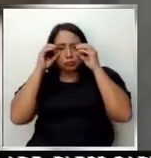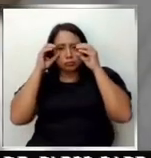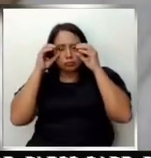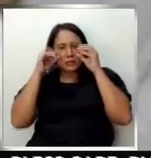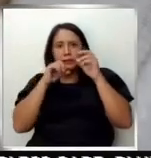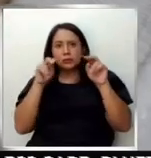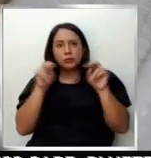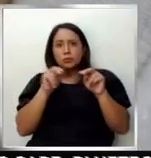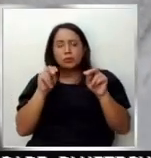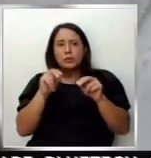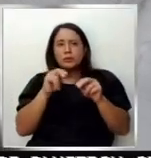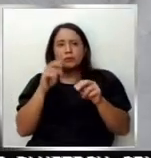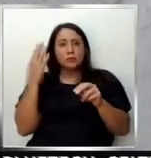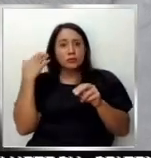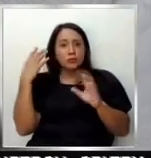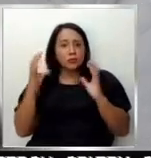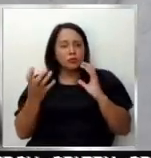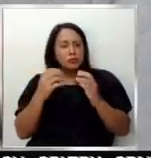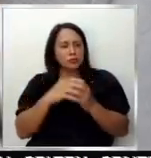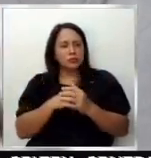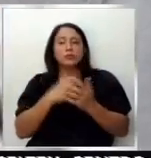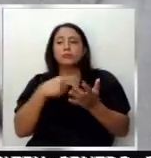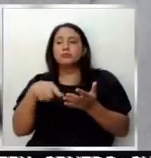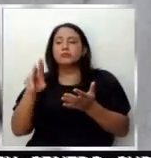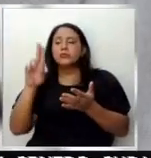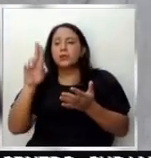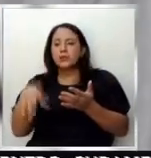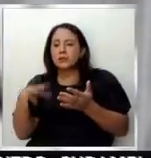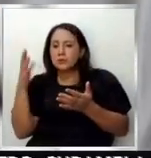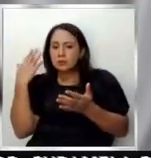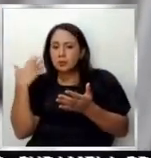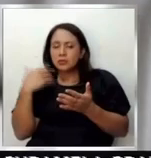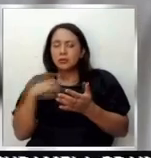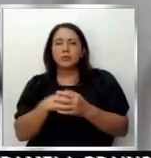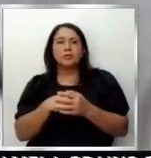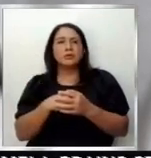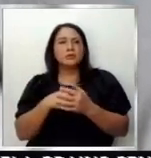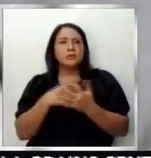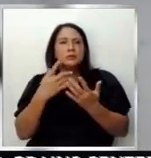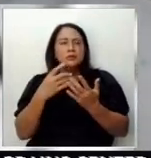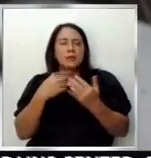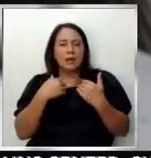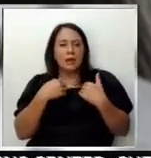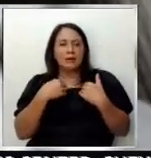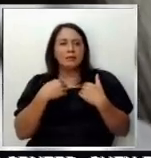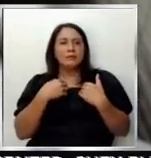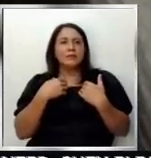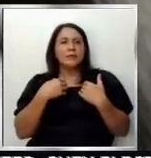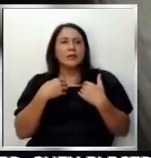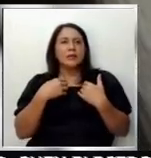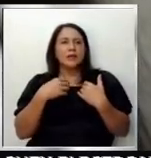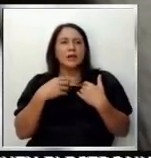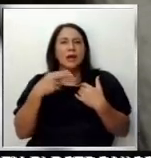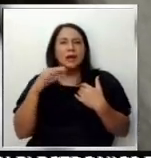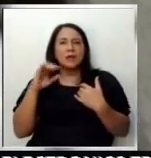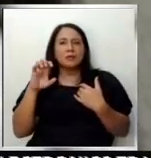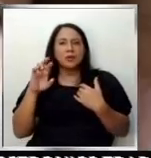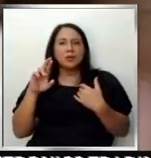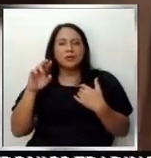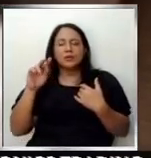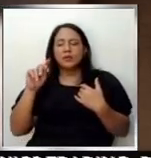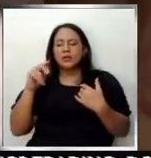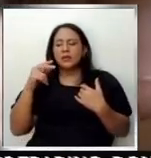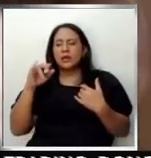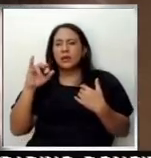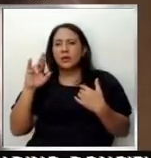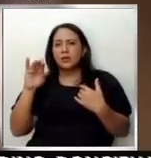pagpaya. Nagpakonsulta daw noon si Rosemary at na-diagnose na mayroon siyang hyperthyroidism. Pag sinabi